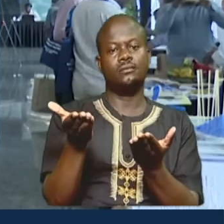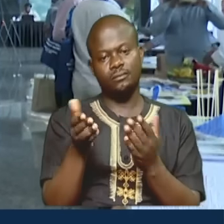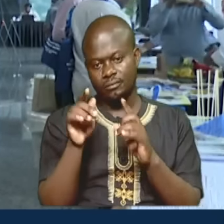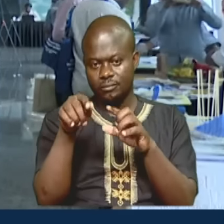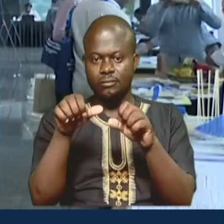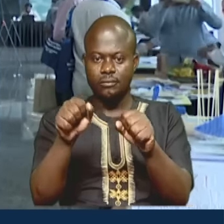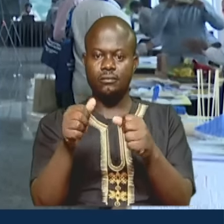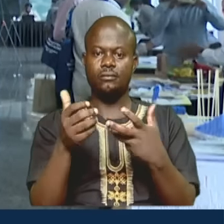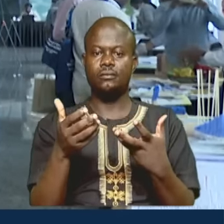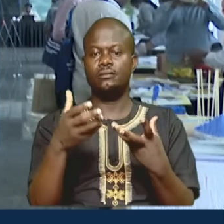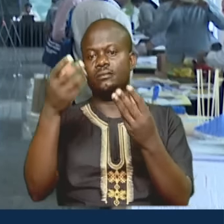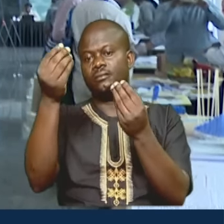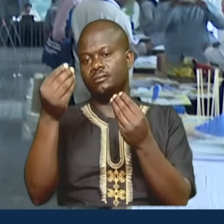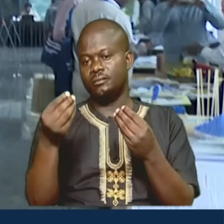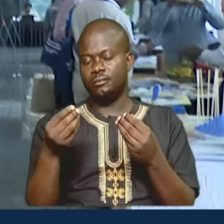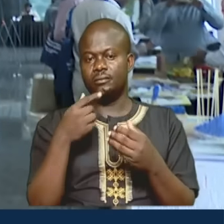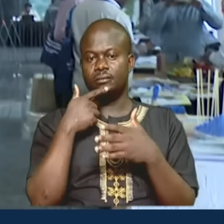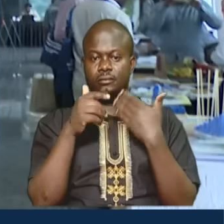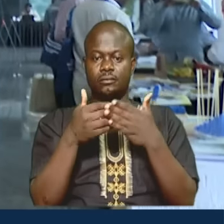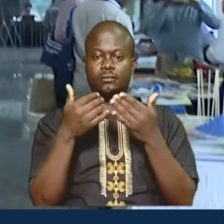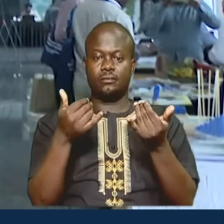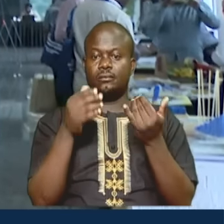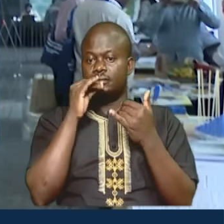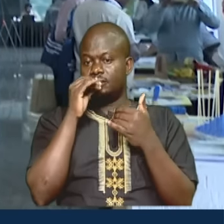bakazibona rero icyo navuga